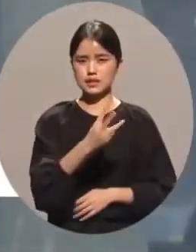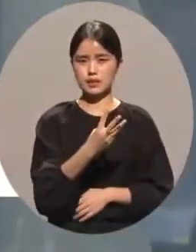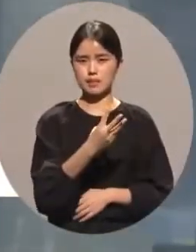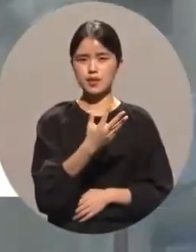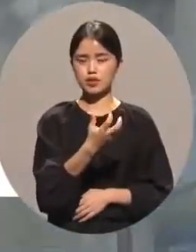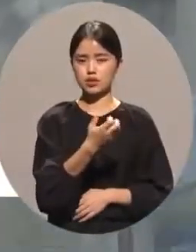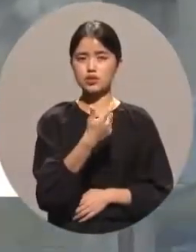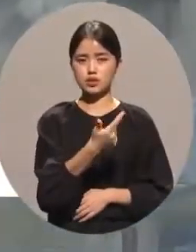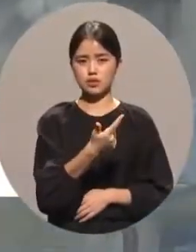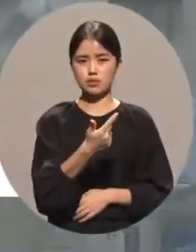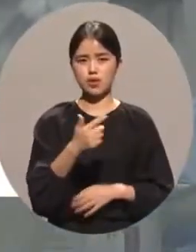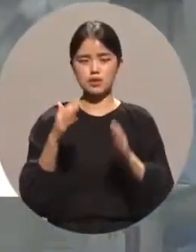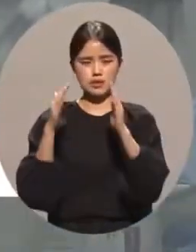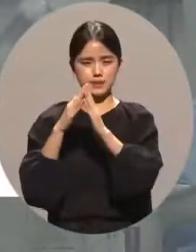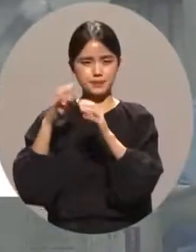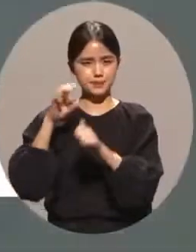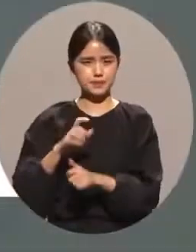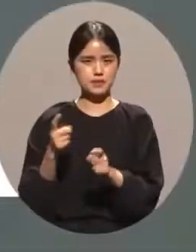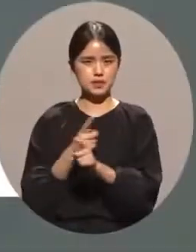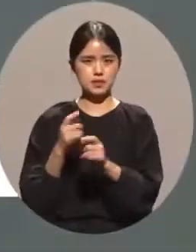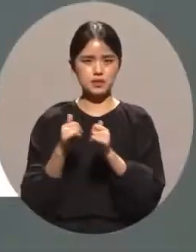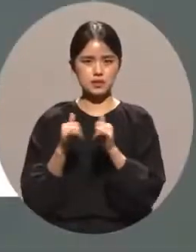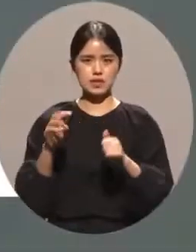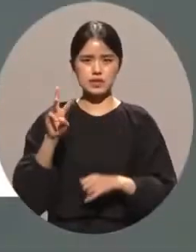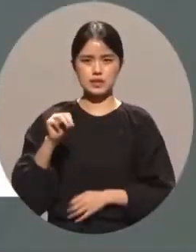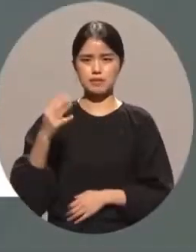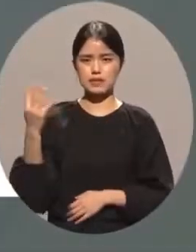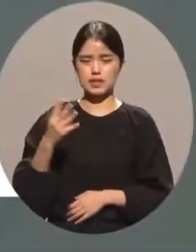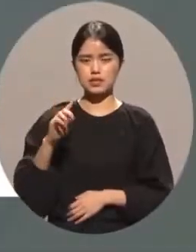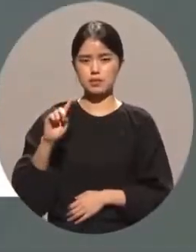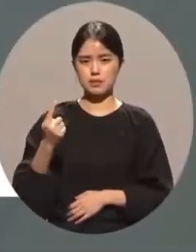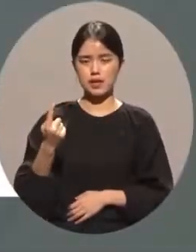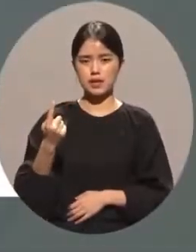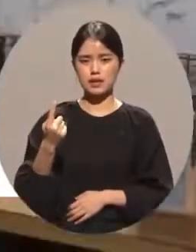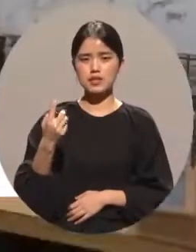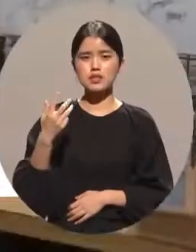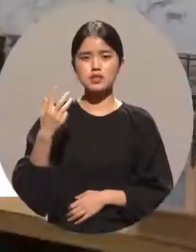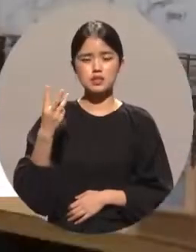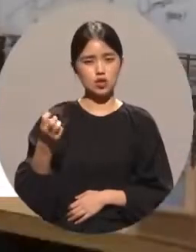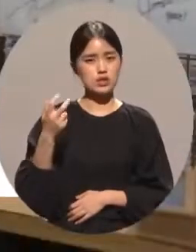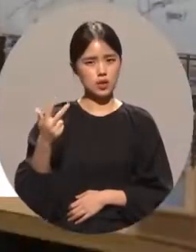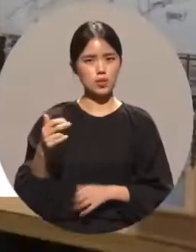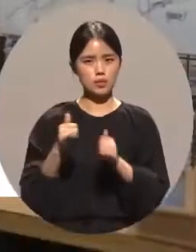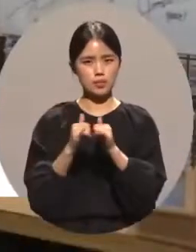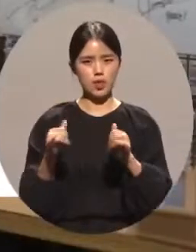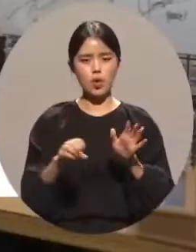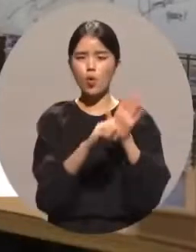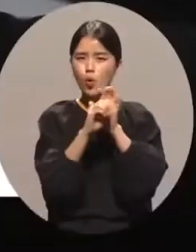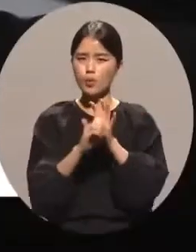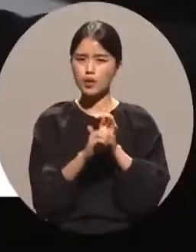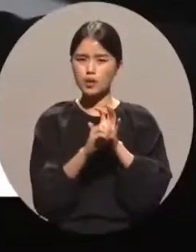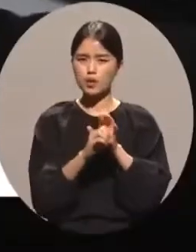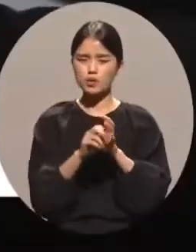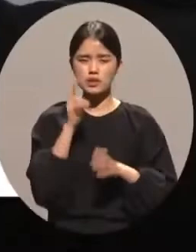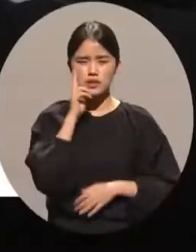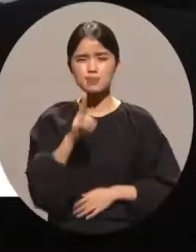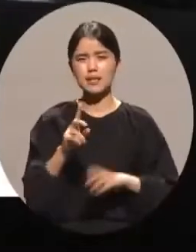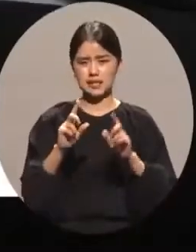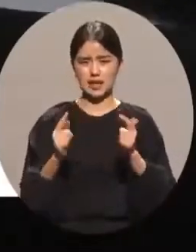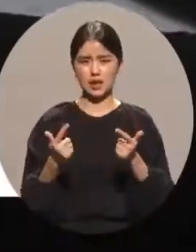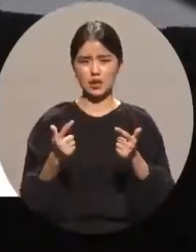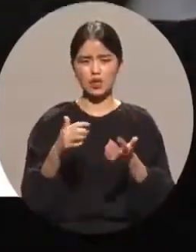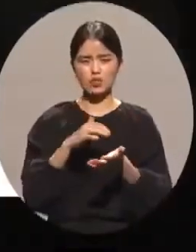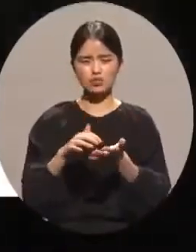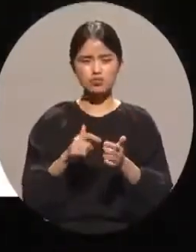86명 재택 치료인 워렌 34,100 37 명 입니다 한편 오미 크롬 의 치명 유리 낮고 확신 자